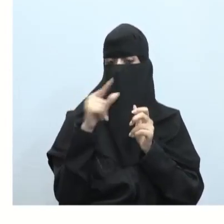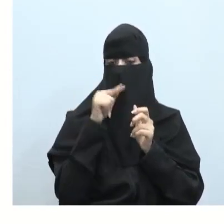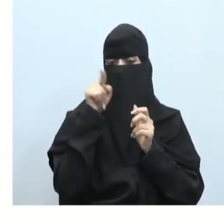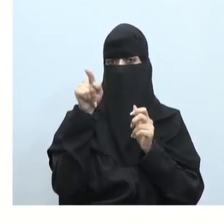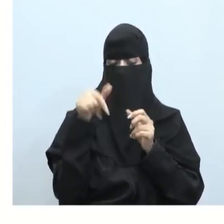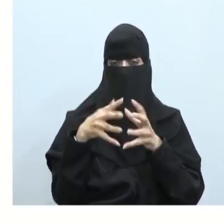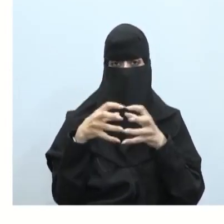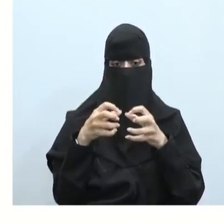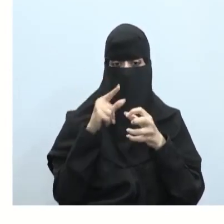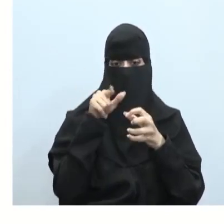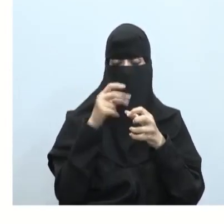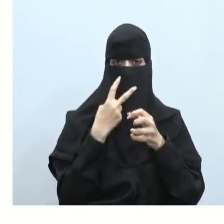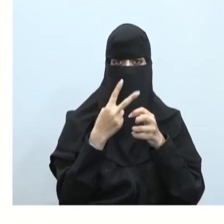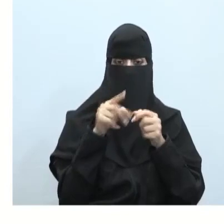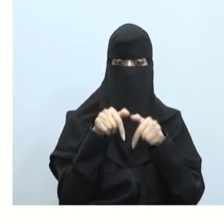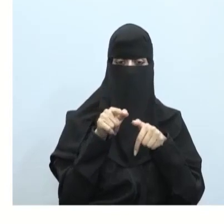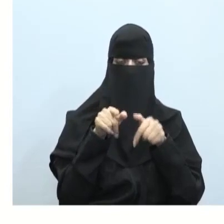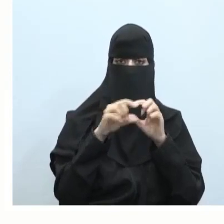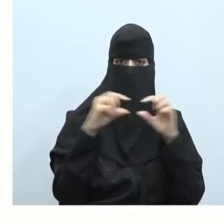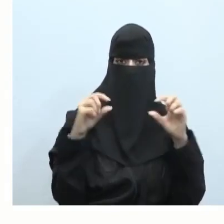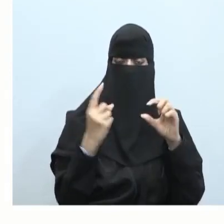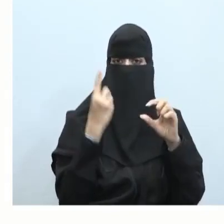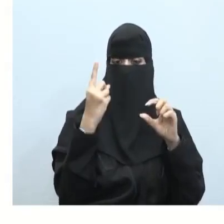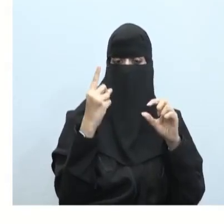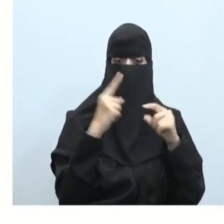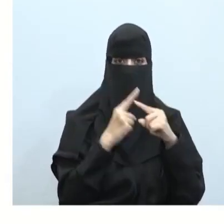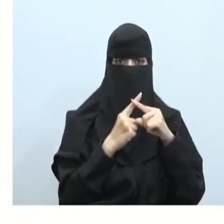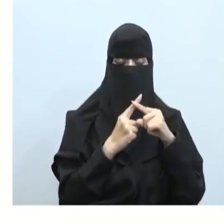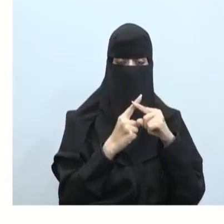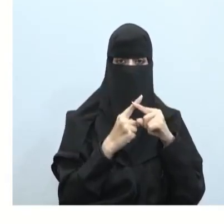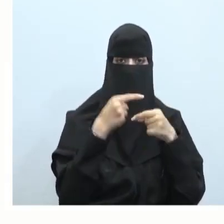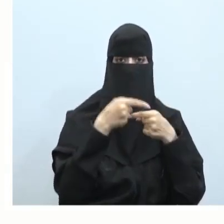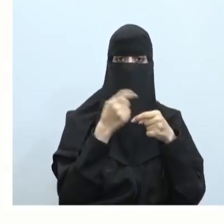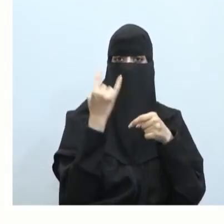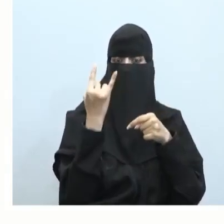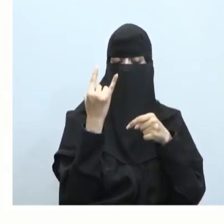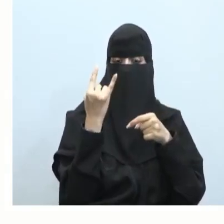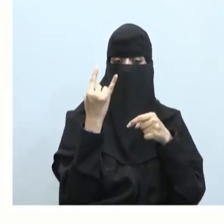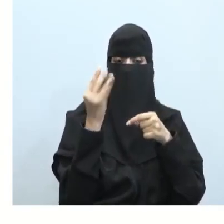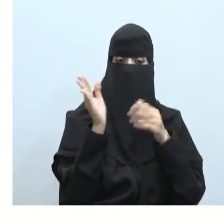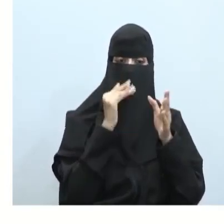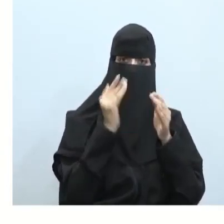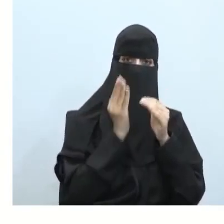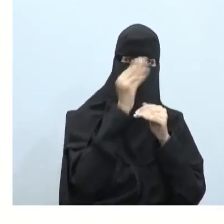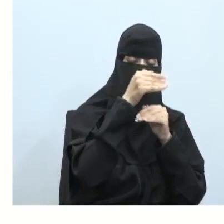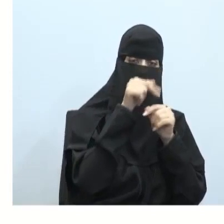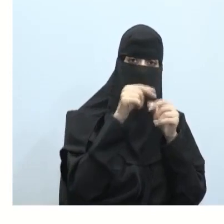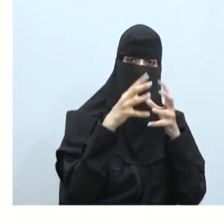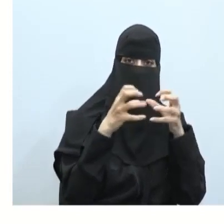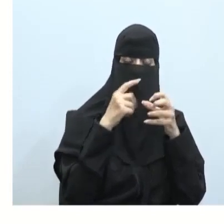هنا في المفسر نلاحظ لدينا السطر الاول x تساوي عشره ماذا عمل ذهبت مباشره الى المفسر